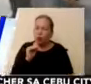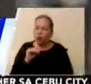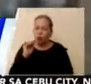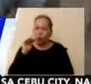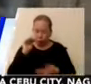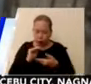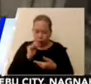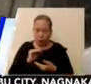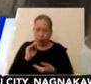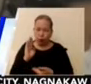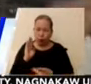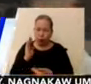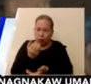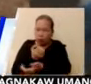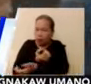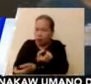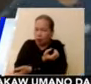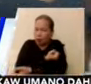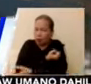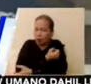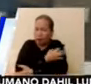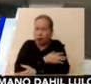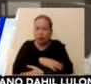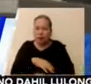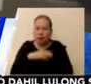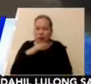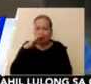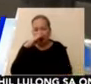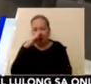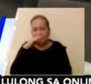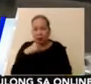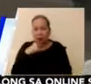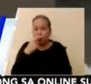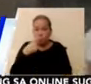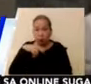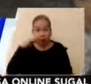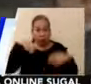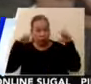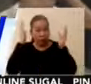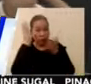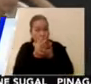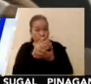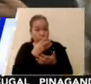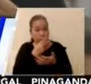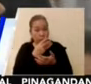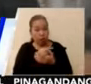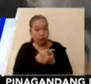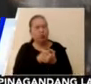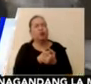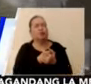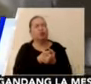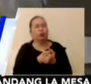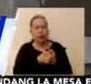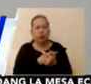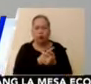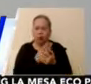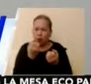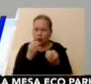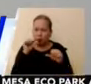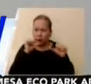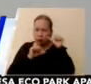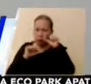hindi na rin daw sila mabaho. Yung mga nag-quit, isipin mo na lang kung ano yung mga chemical na nilalanghap mo